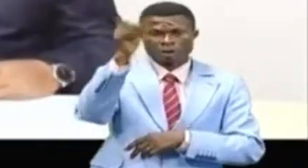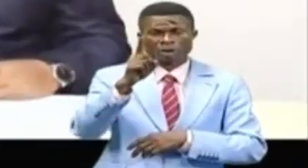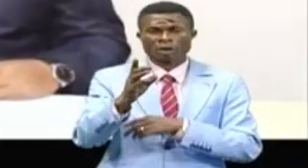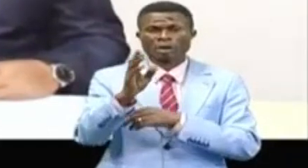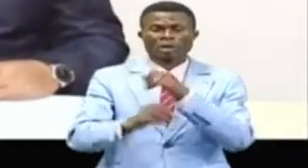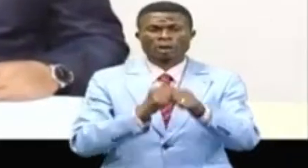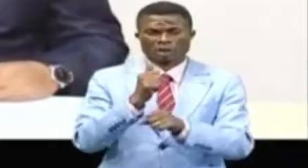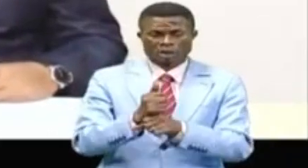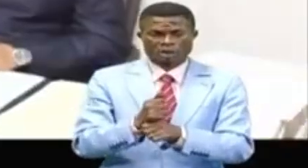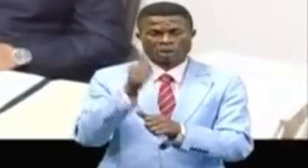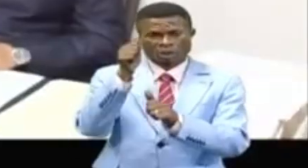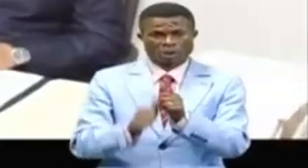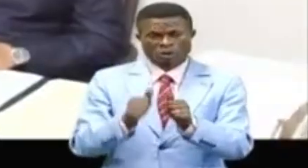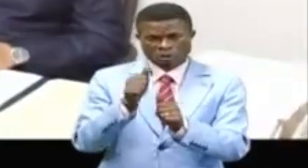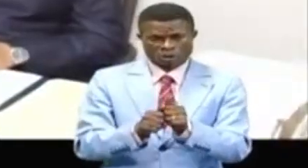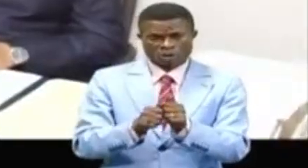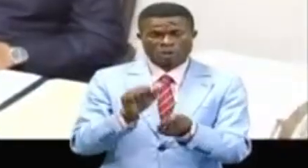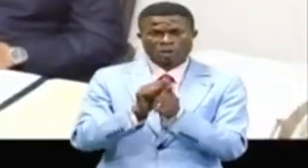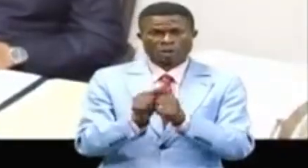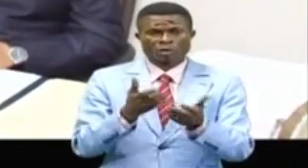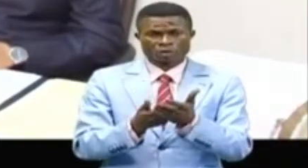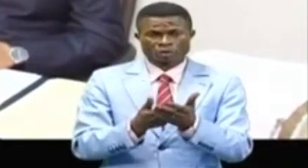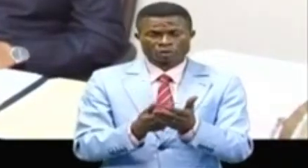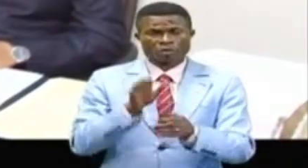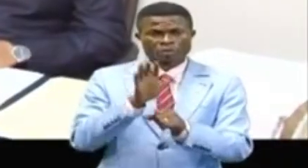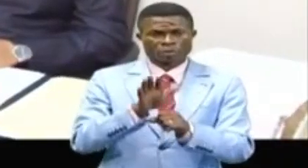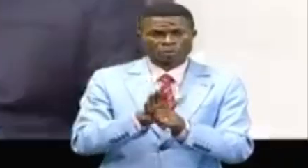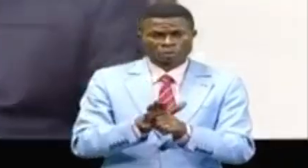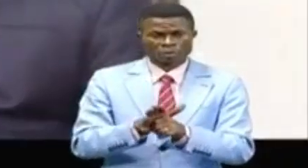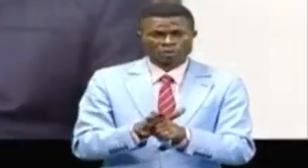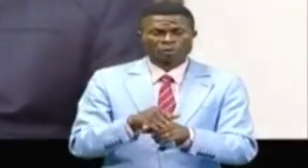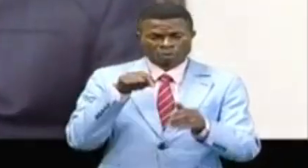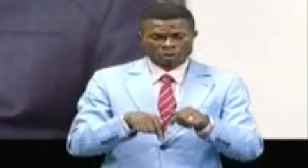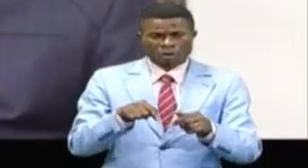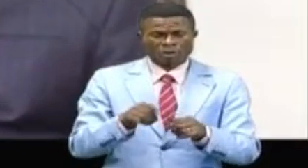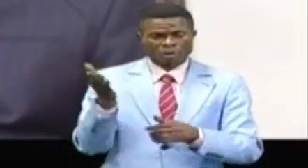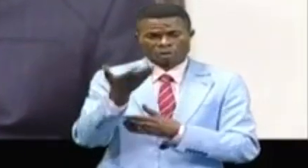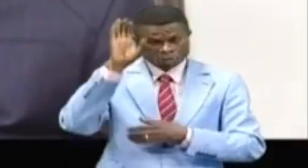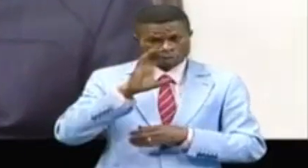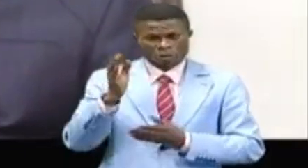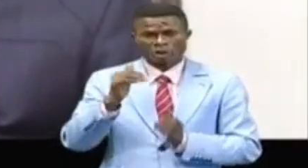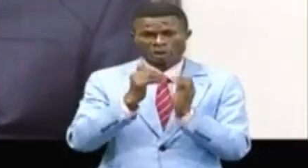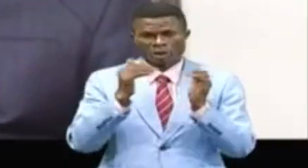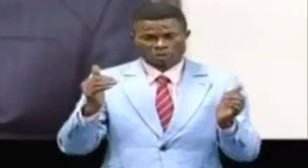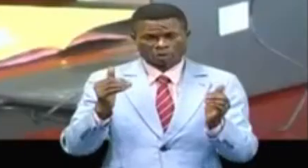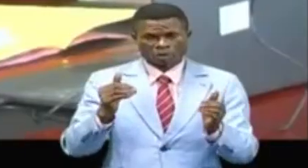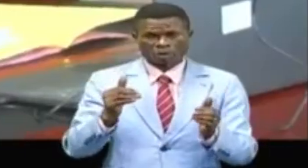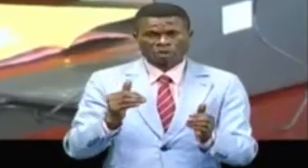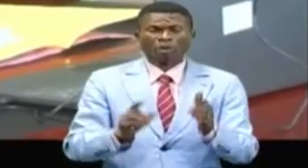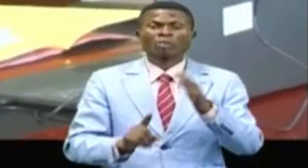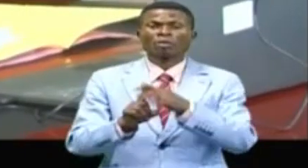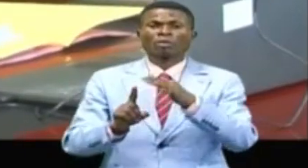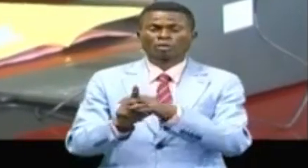maintenant, chaque passage d'un conflit, le plus souvent interne, à un retour à la paix, font inévitablement apparaître